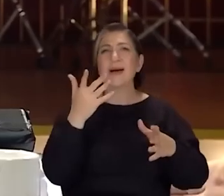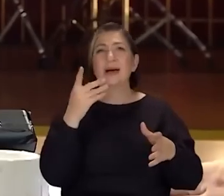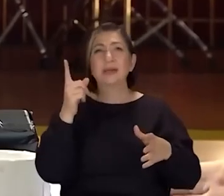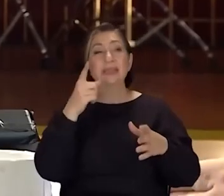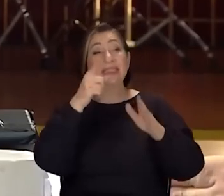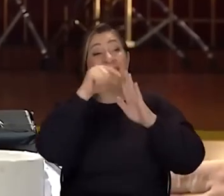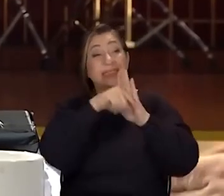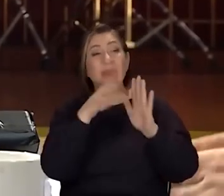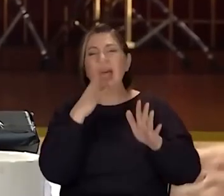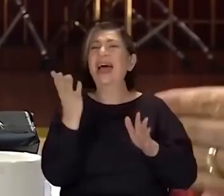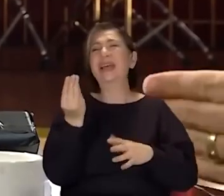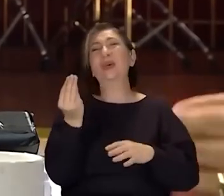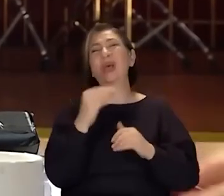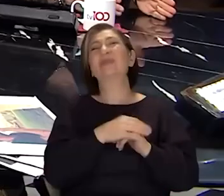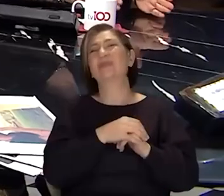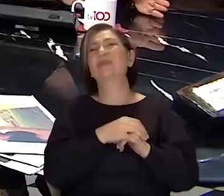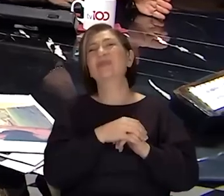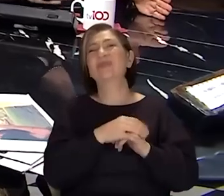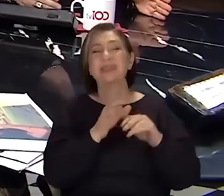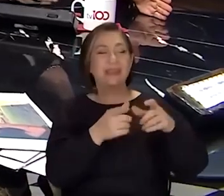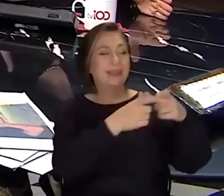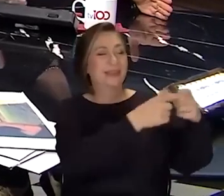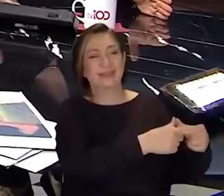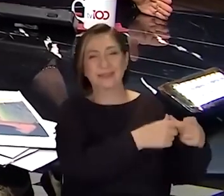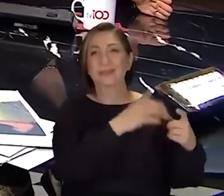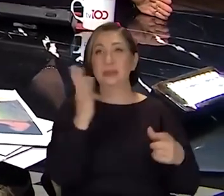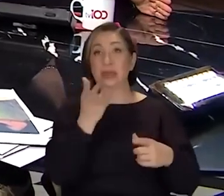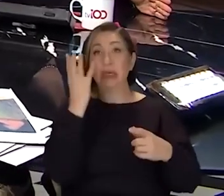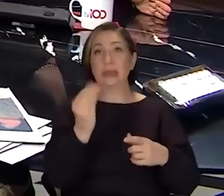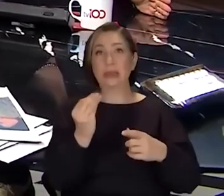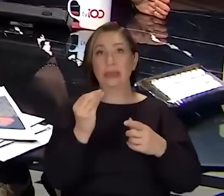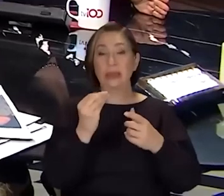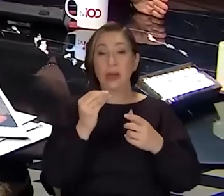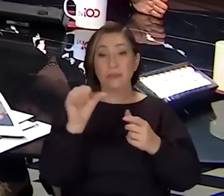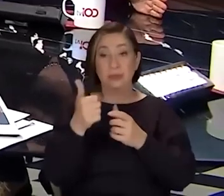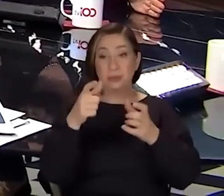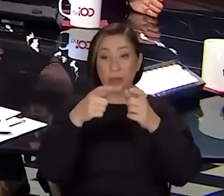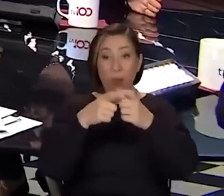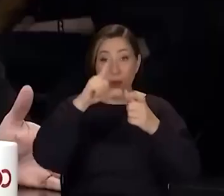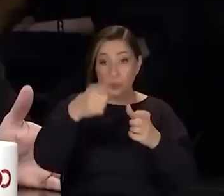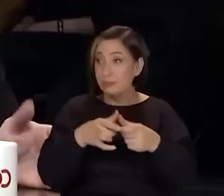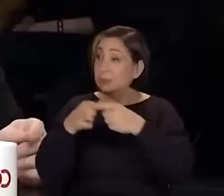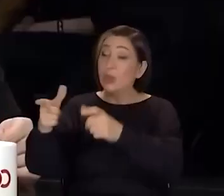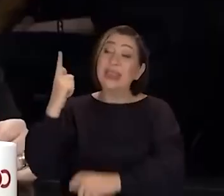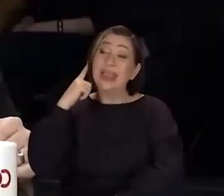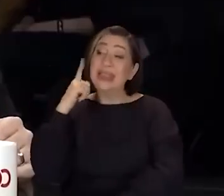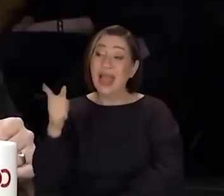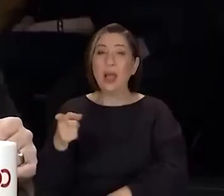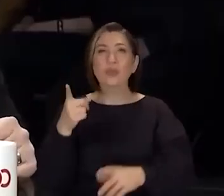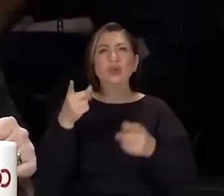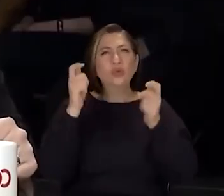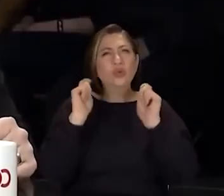siz külliyatını biliyorsunuz. Aa ne kadar güzelmiş deyip köşeye ayırıp dinlemeden onun daha iyi bir albümünü arkadaşınıza hediye ediyorsunuz. Bir güzel, de bunu dinler misin diye.